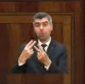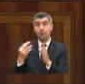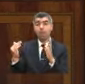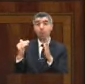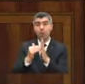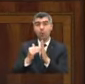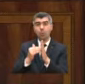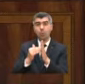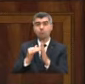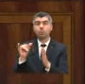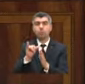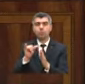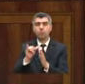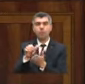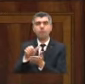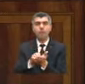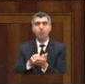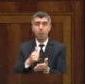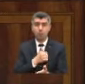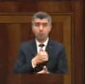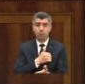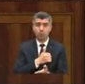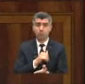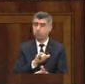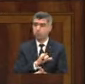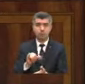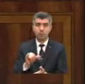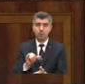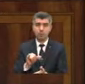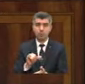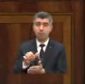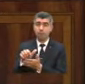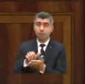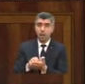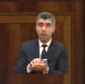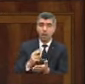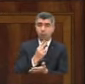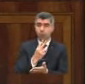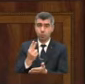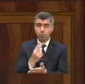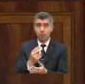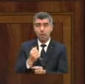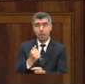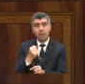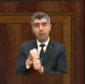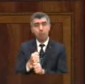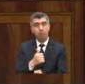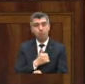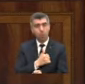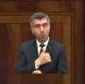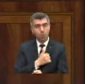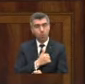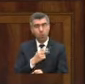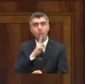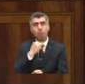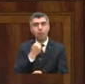ما عادش كنهضروا على الفلاحة بوحده، فالفلاحة فيهم جوج أصناف، الصنف اللي تيشتغل بوحده هذا مختصاص الحكومة،